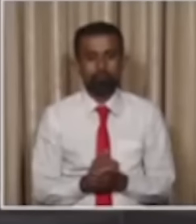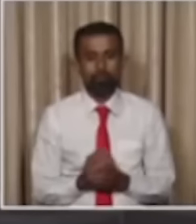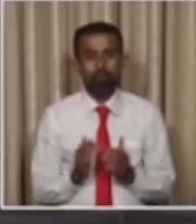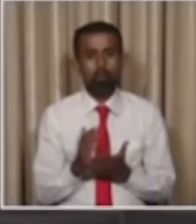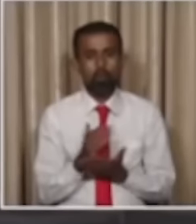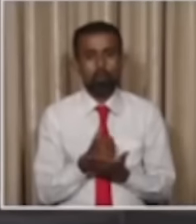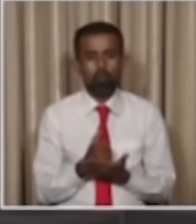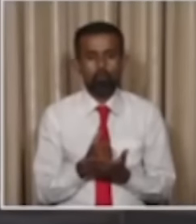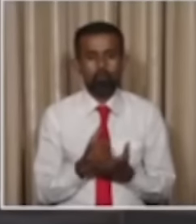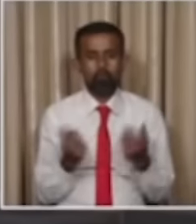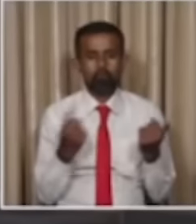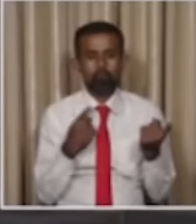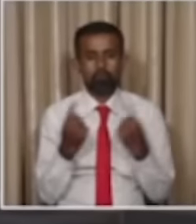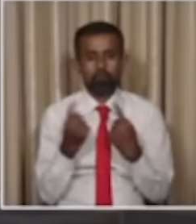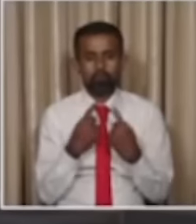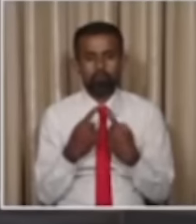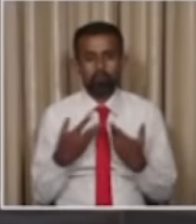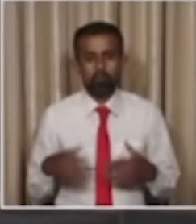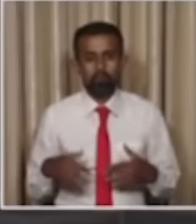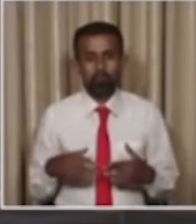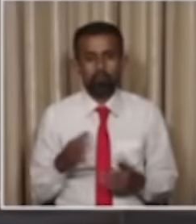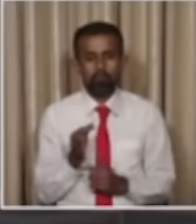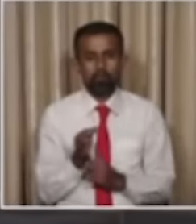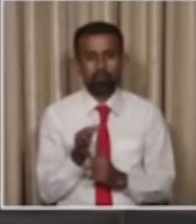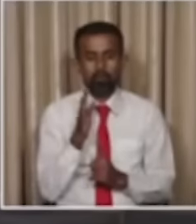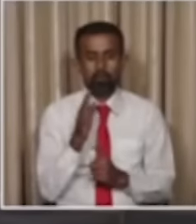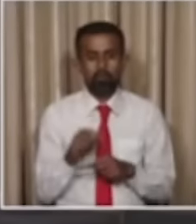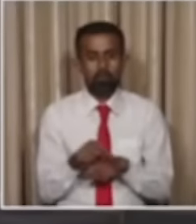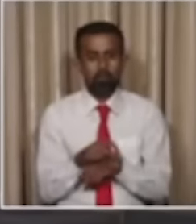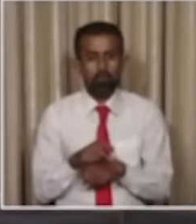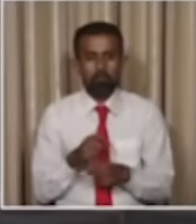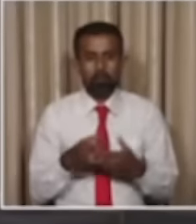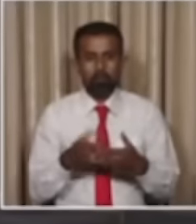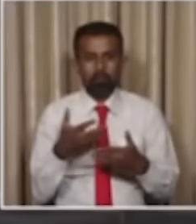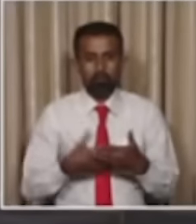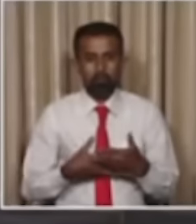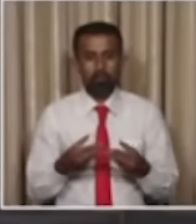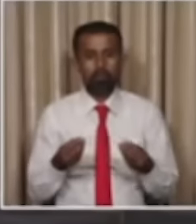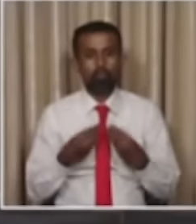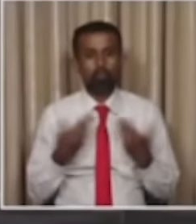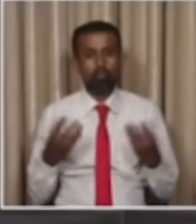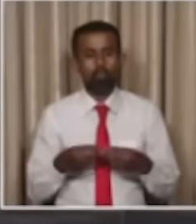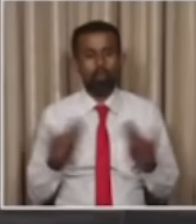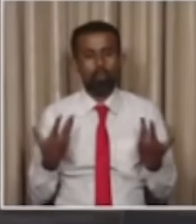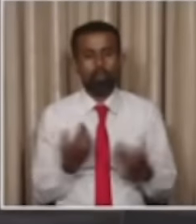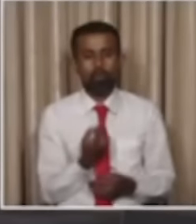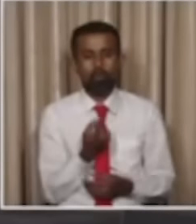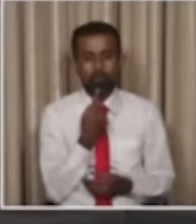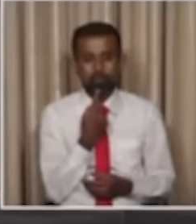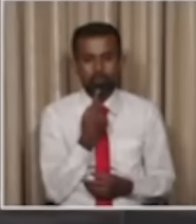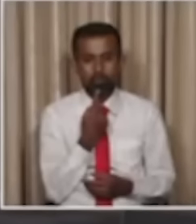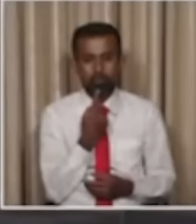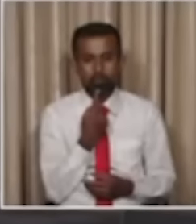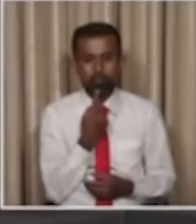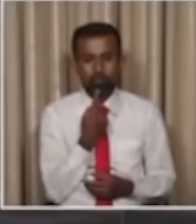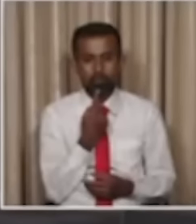දෙනා කියා සිටියා ජනාධිපති කොමිෂන් වාර්තාව ලබා දුන්නේ කියලා. ඒ